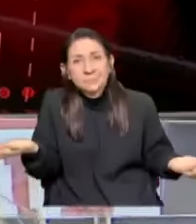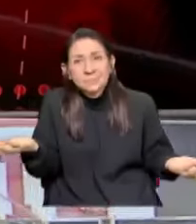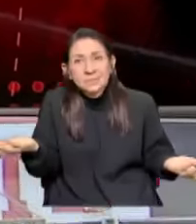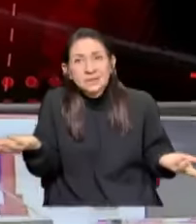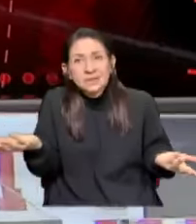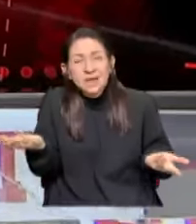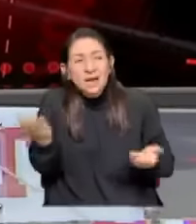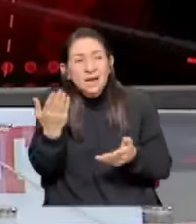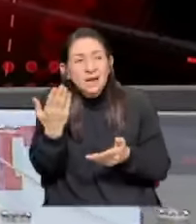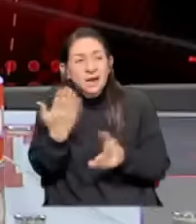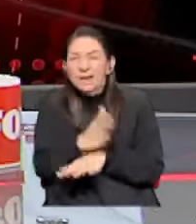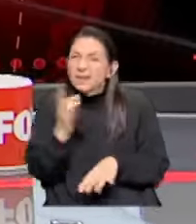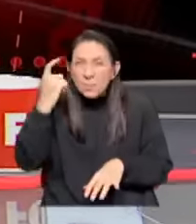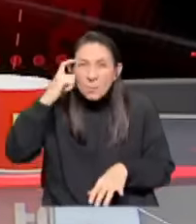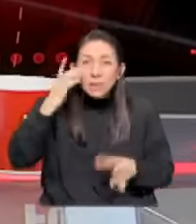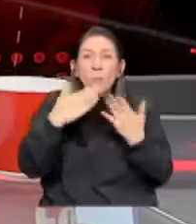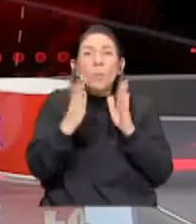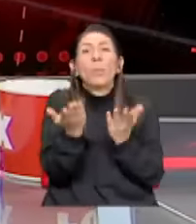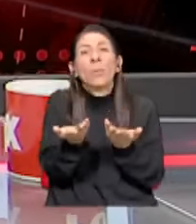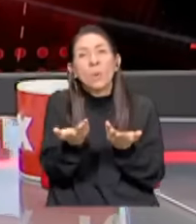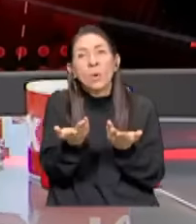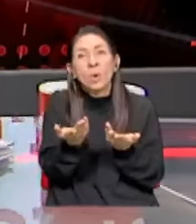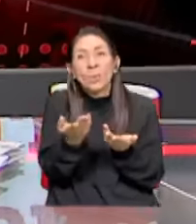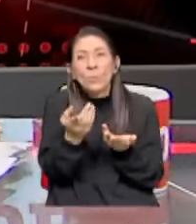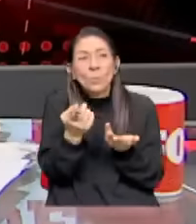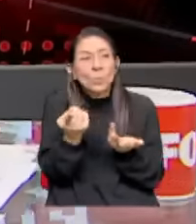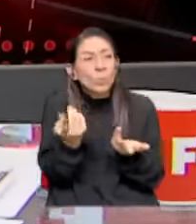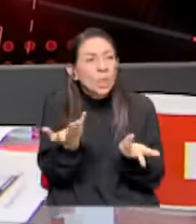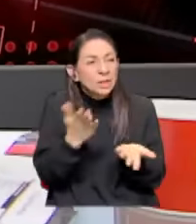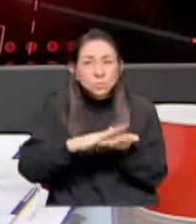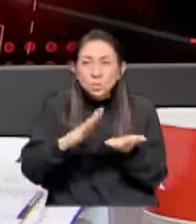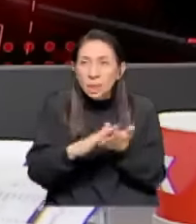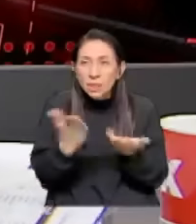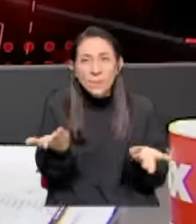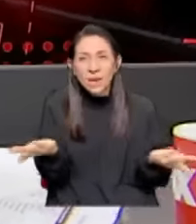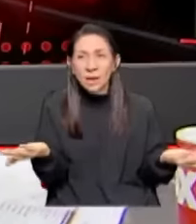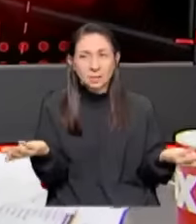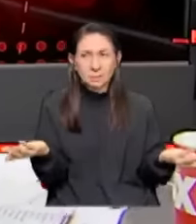Ya hakikaten hiç mantık yok mu ya? Bunlar nasıl düzenlemeler arkadaş?